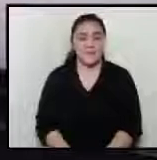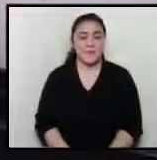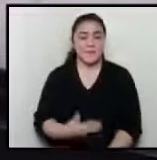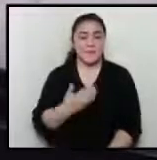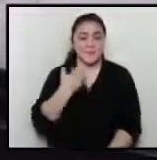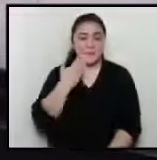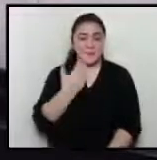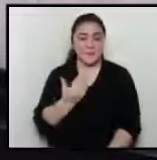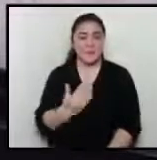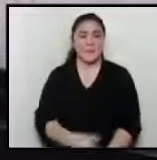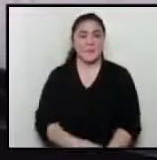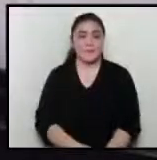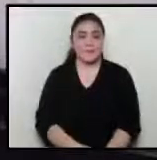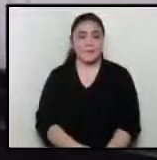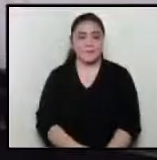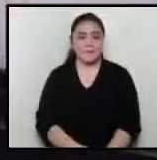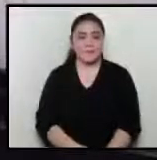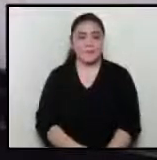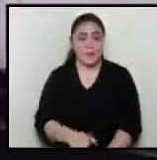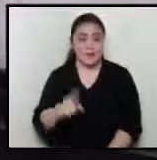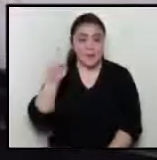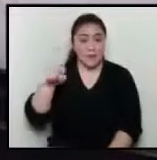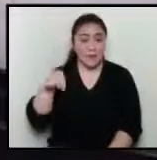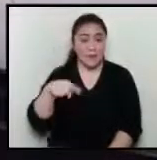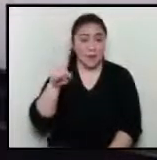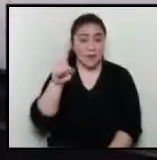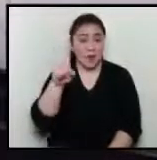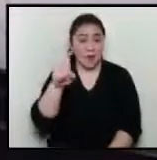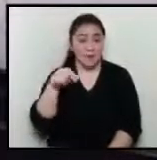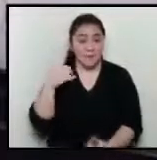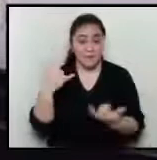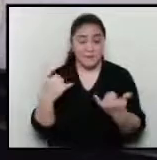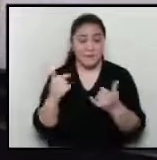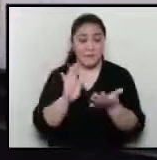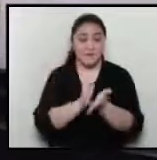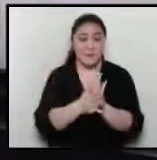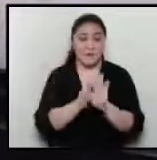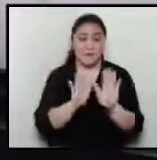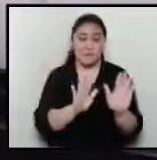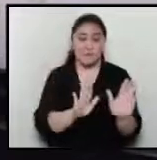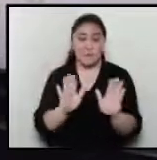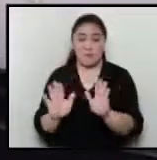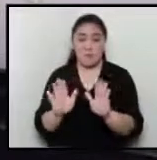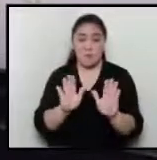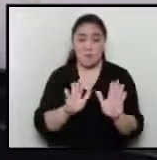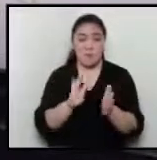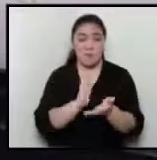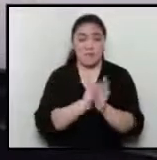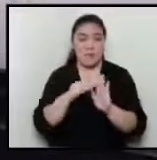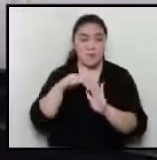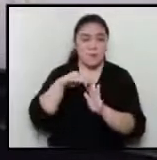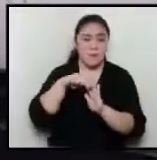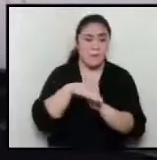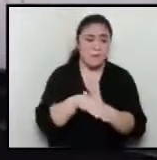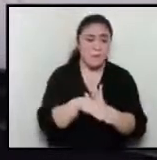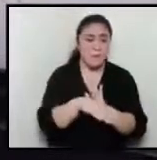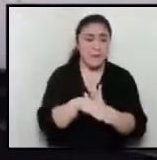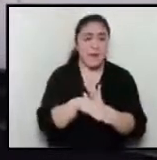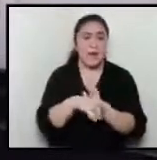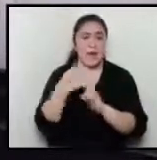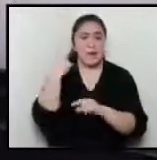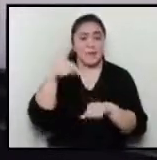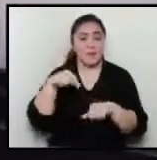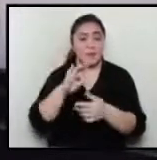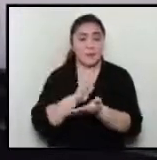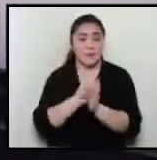dapat na nga ba tayong magpakakampante dahil bagyang bumaba ang bilang ng nagpo-positibo sa